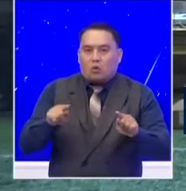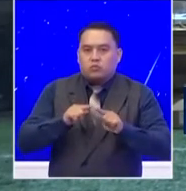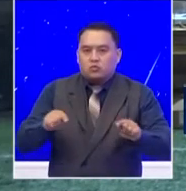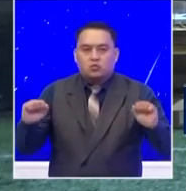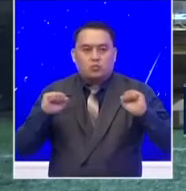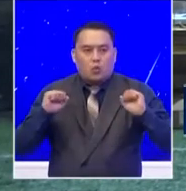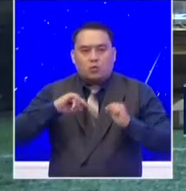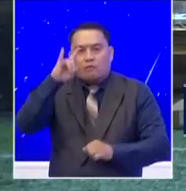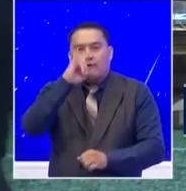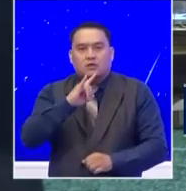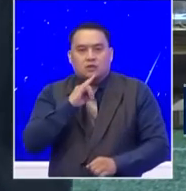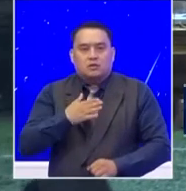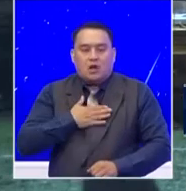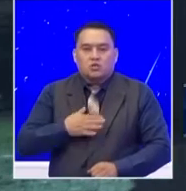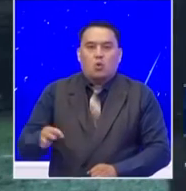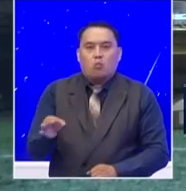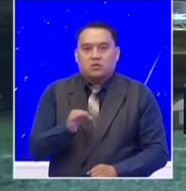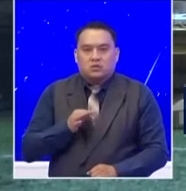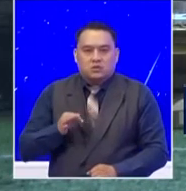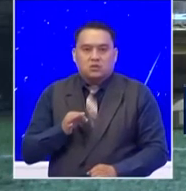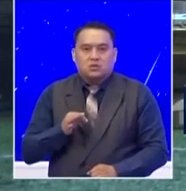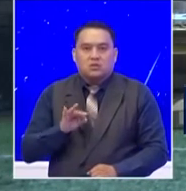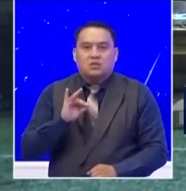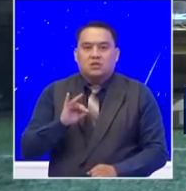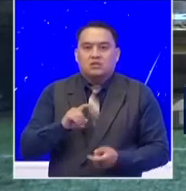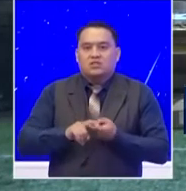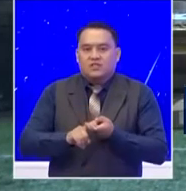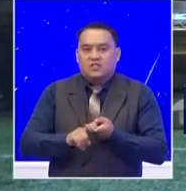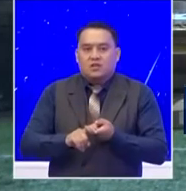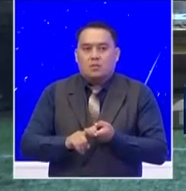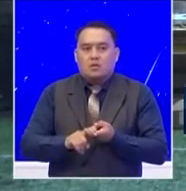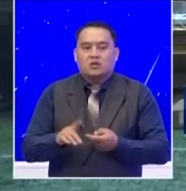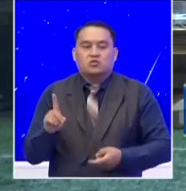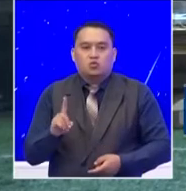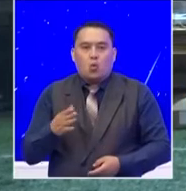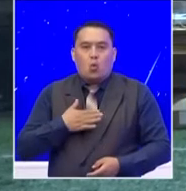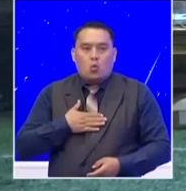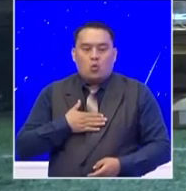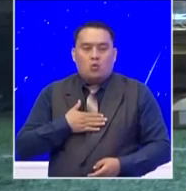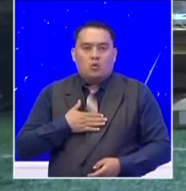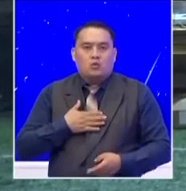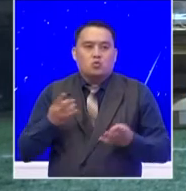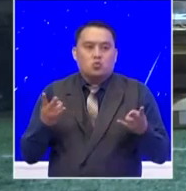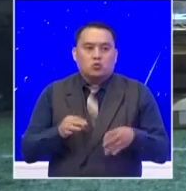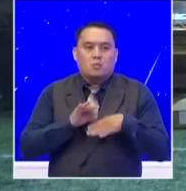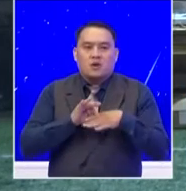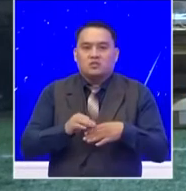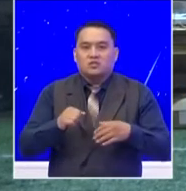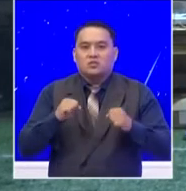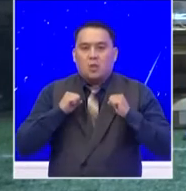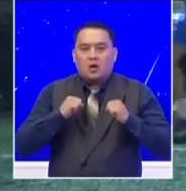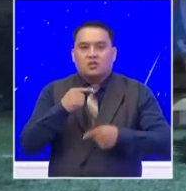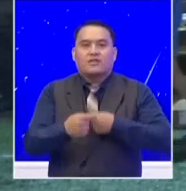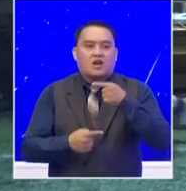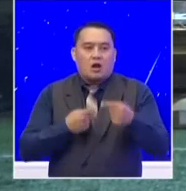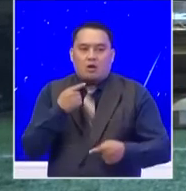спорт у нас в Казахстане, в нашей области. И в связи с этим мы посчитали, что вообще необходимо проводить спартакиаду